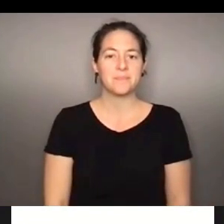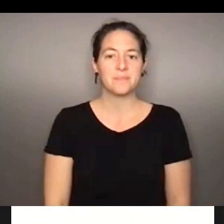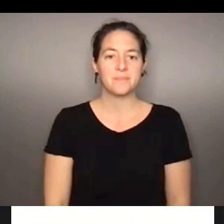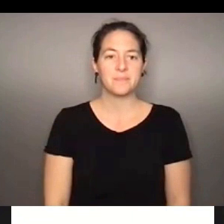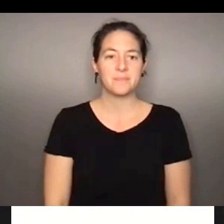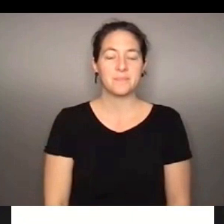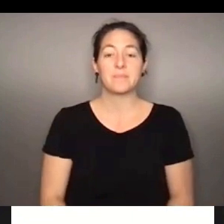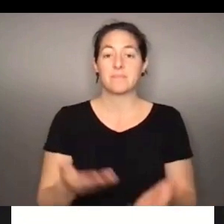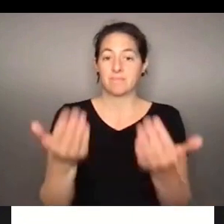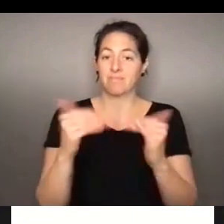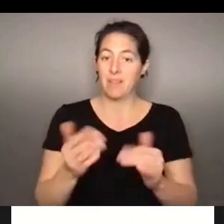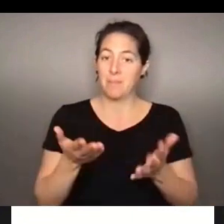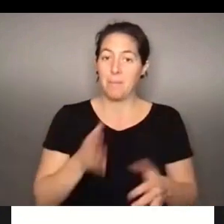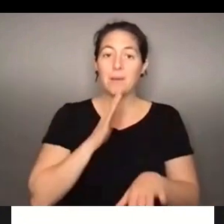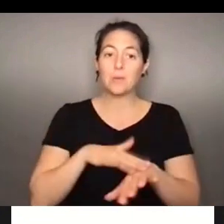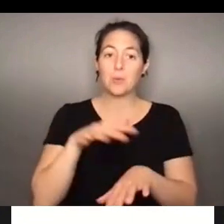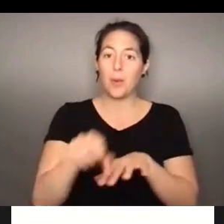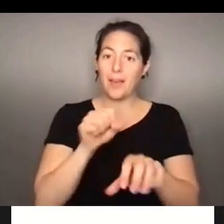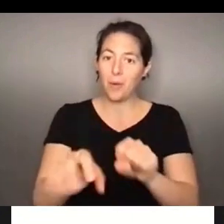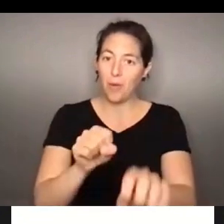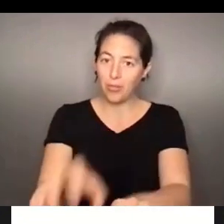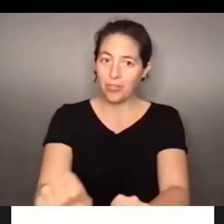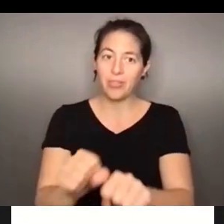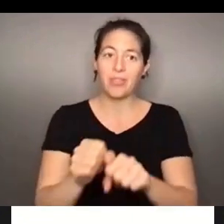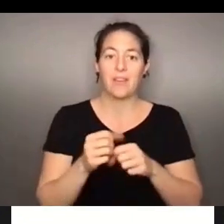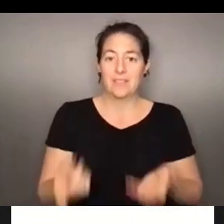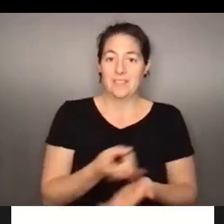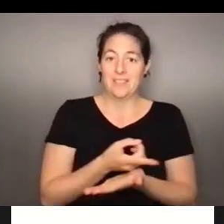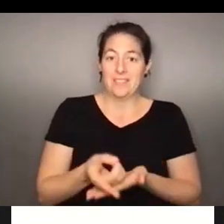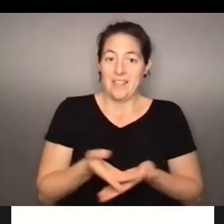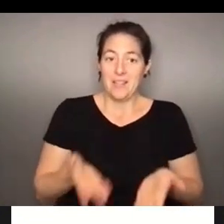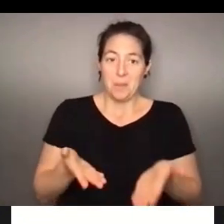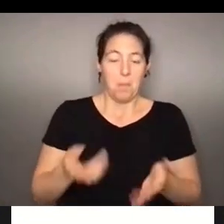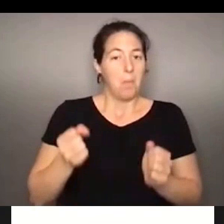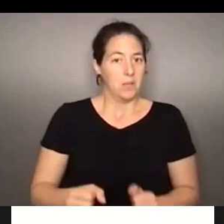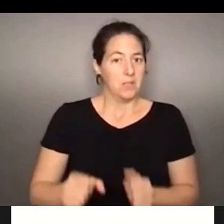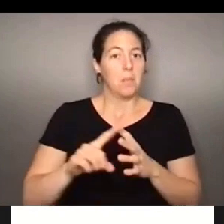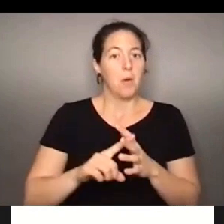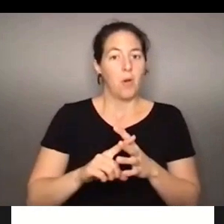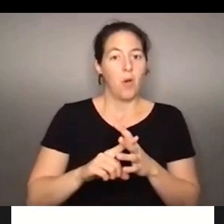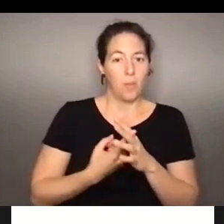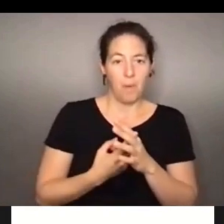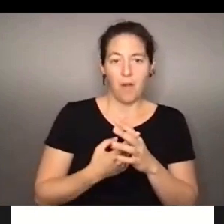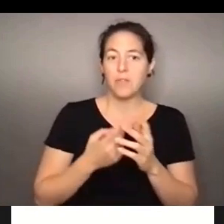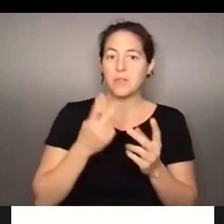Puis maintenant, pour la récolte. Cette semaine, on pourrait commencer à voir